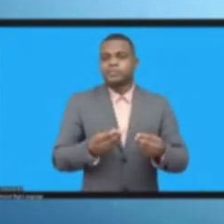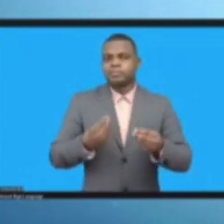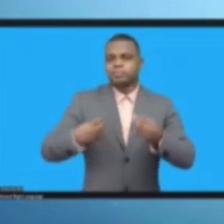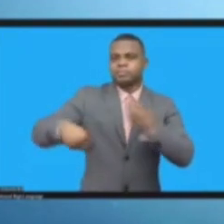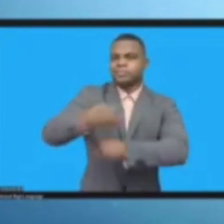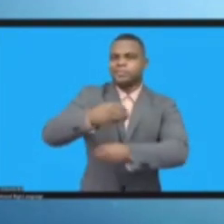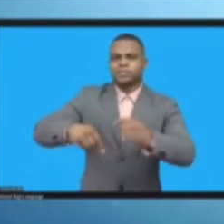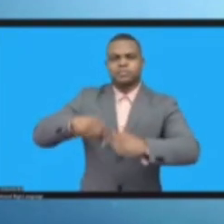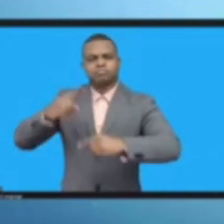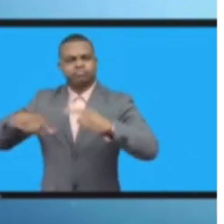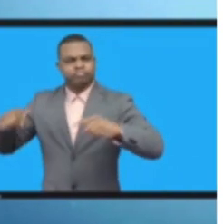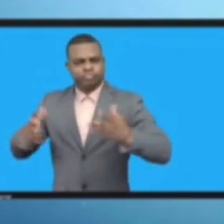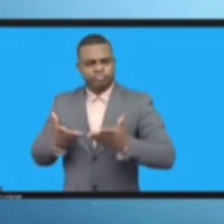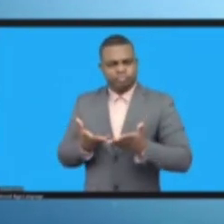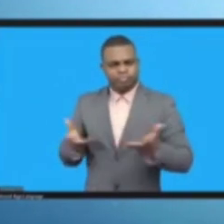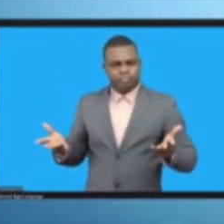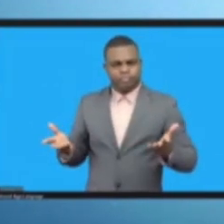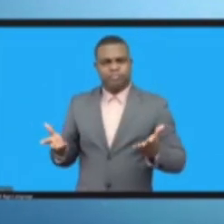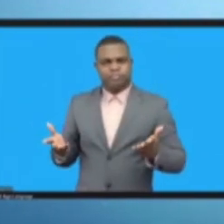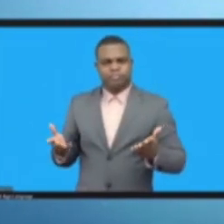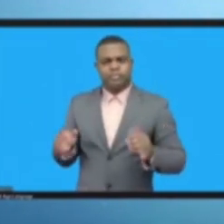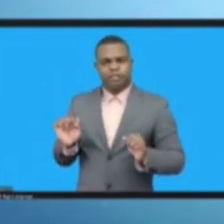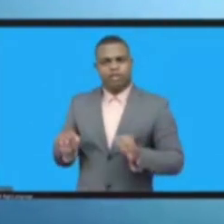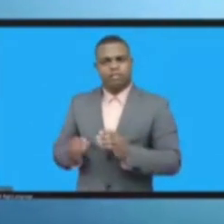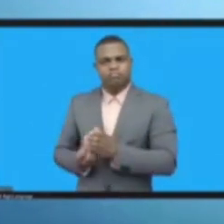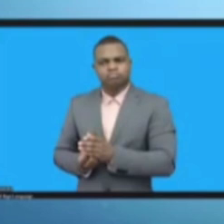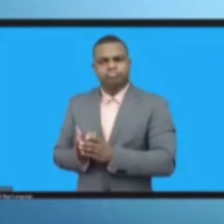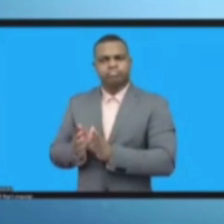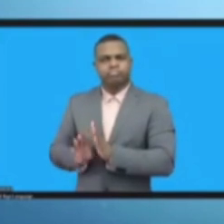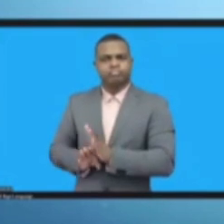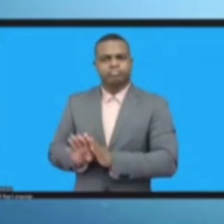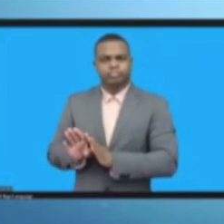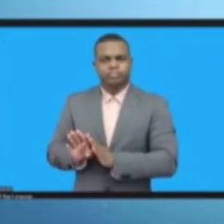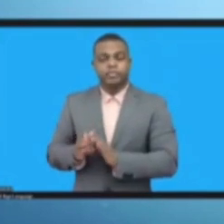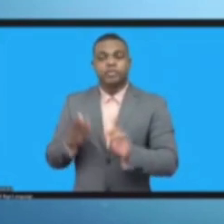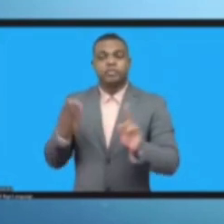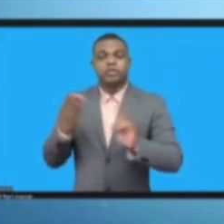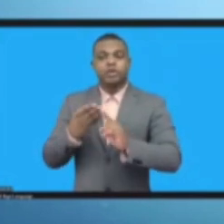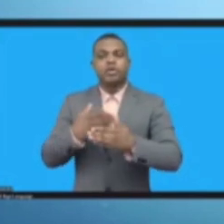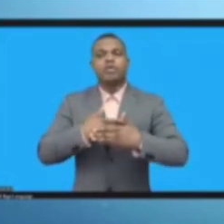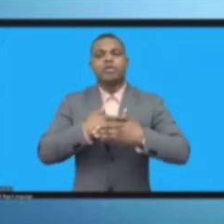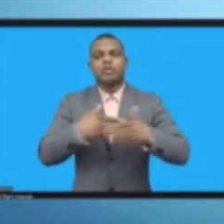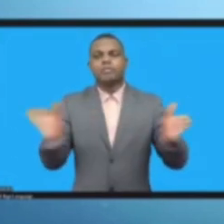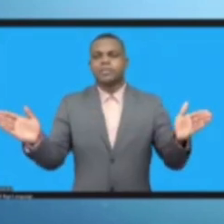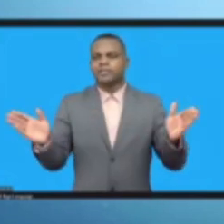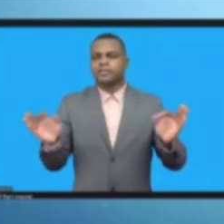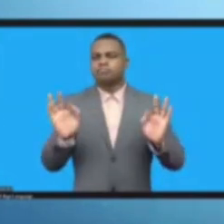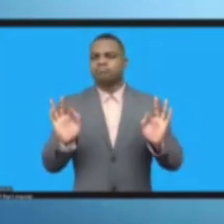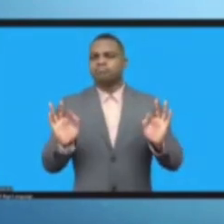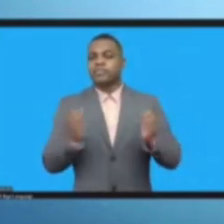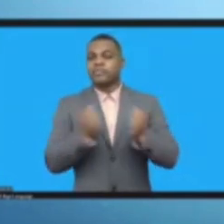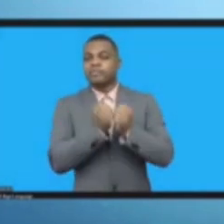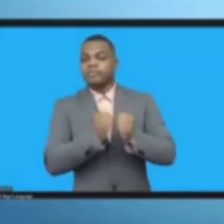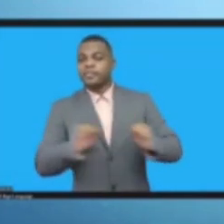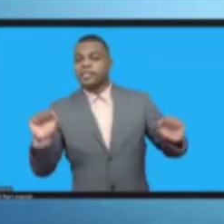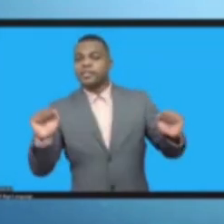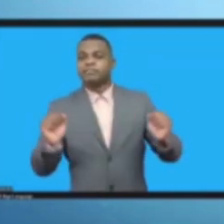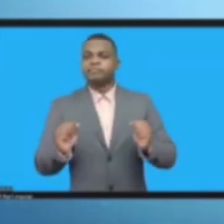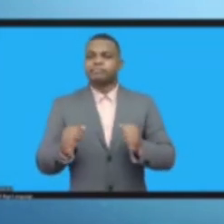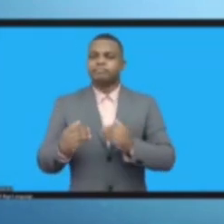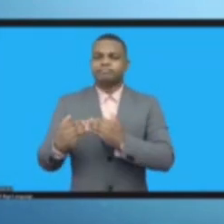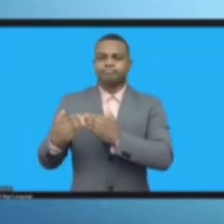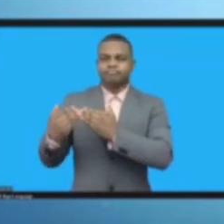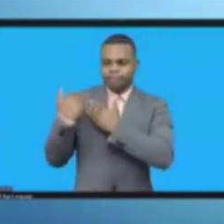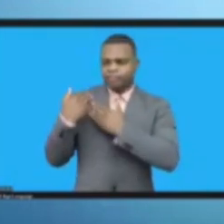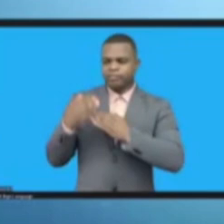любого кризиса. Для открытого, свободного и безопасного цифрового общества для всех нам необходим устойчивый